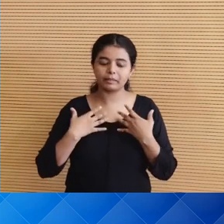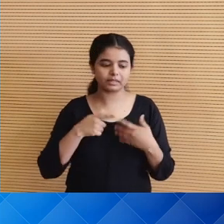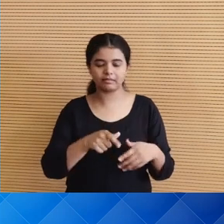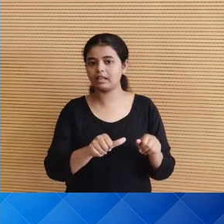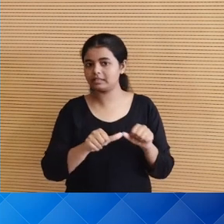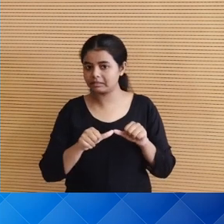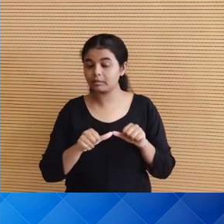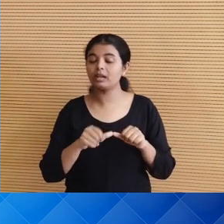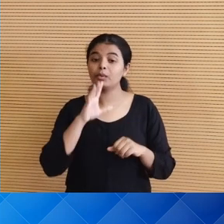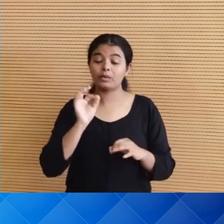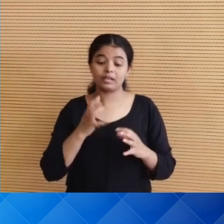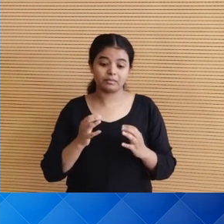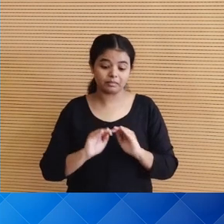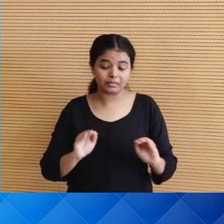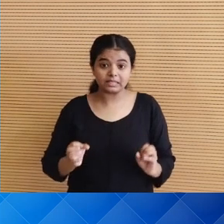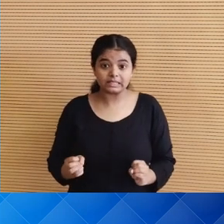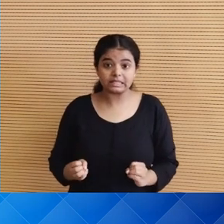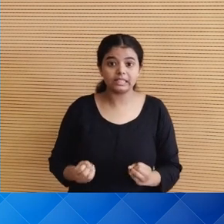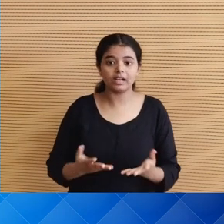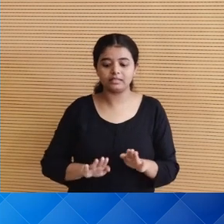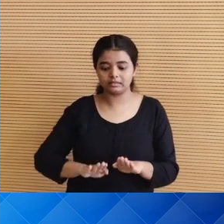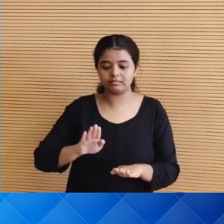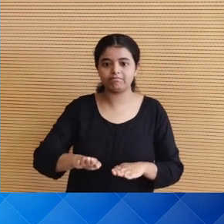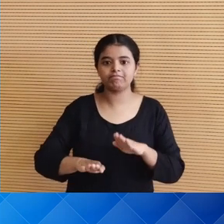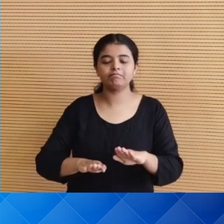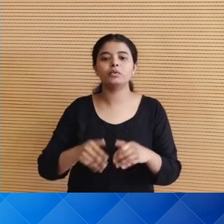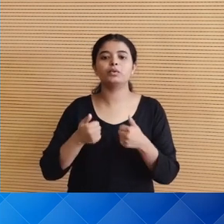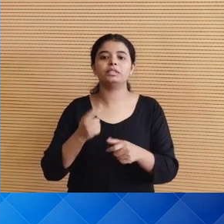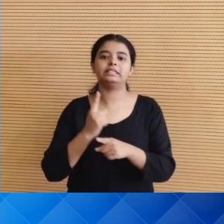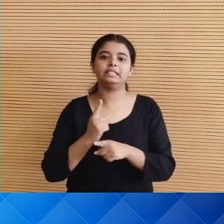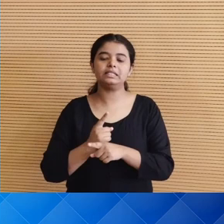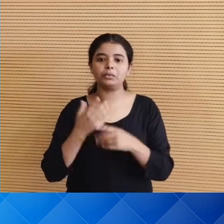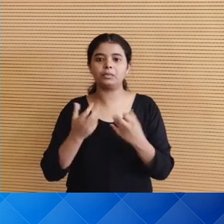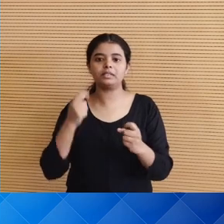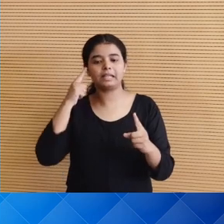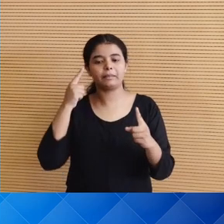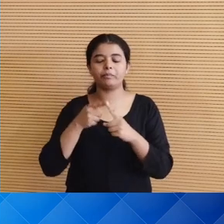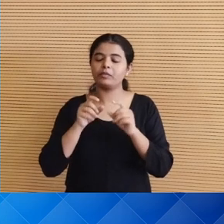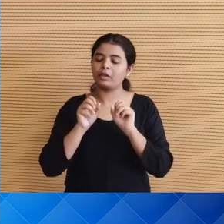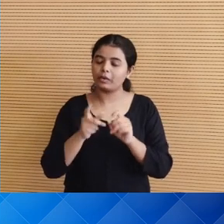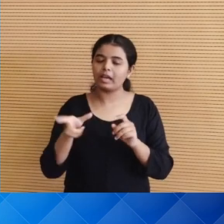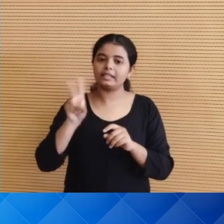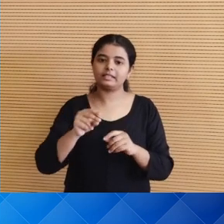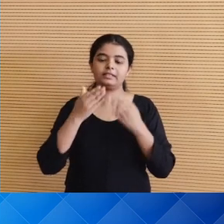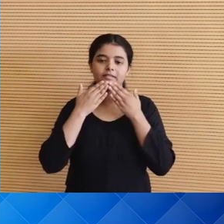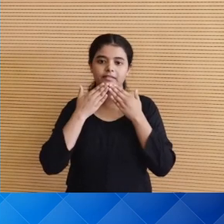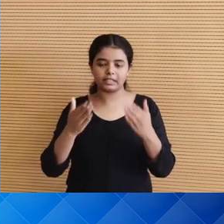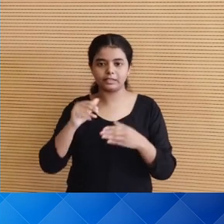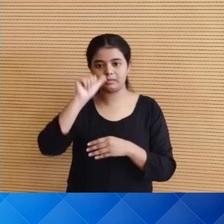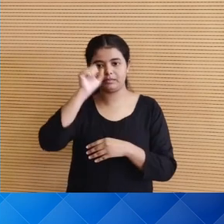दिस इज़ अ वेरी गुड बिगिनिंग फॉर ऑल ऑफ अस. सो विद दोज वर्ड्स वंस अगेन वेलकम टू ऑल ऑफ यू, अ वेरी वार्म वेलकम. जय